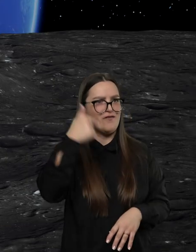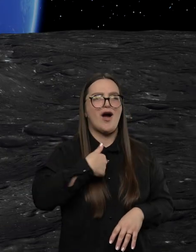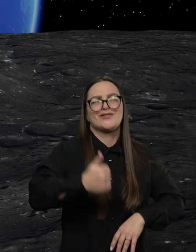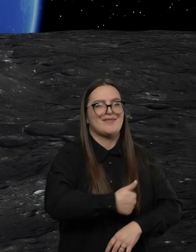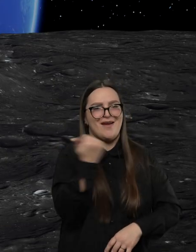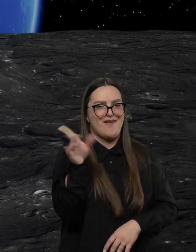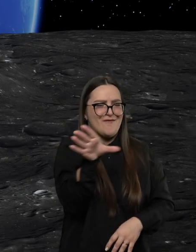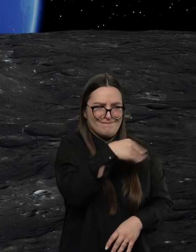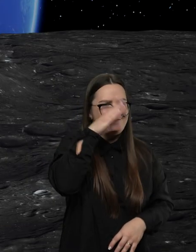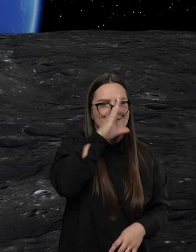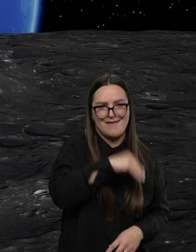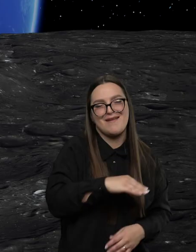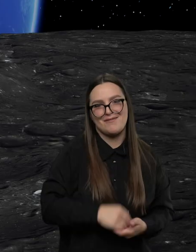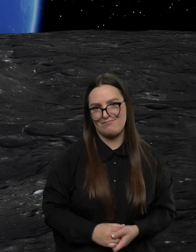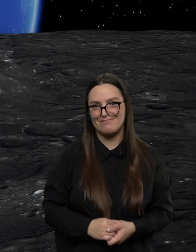viską geriausiai žinau.